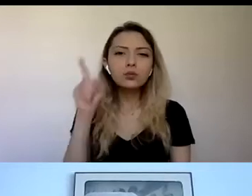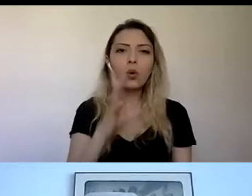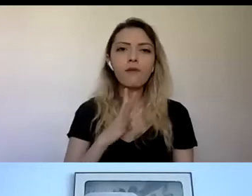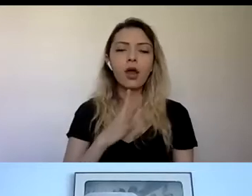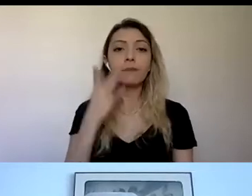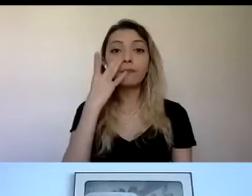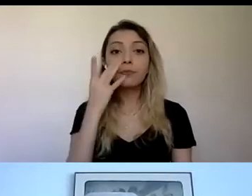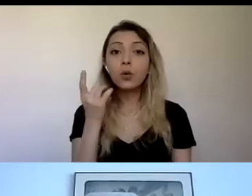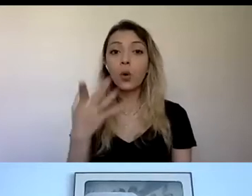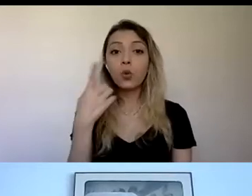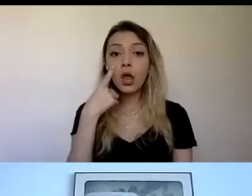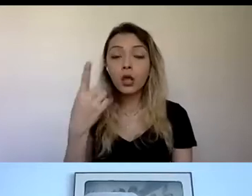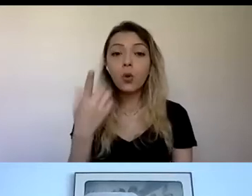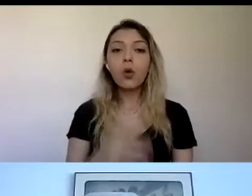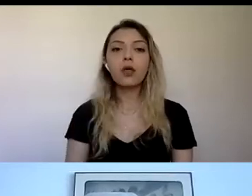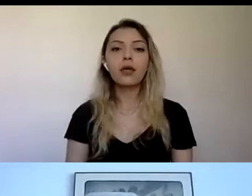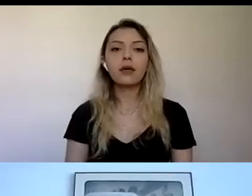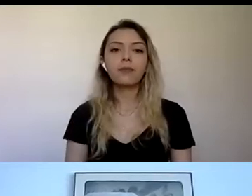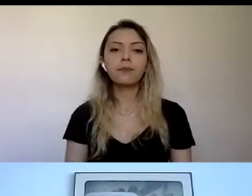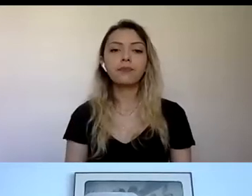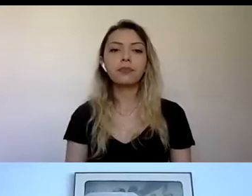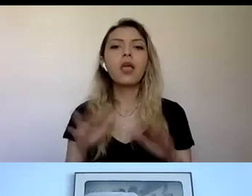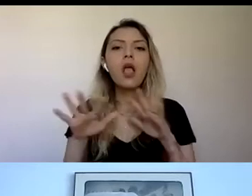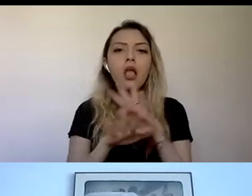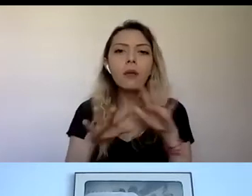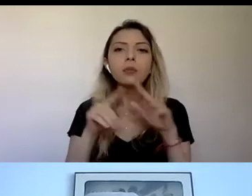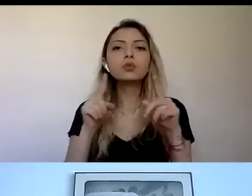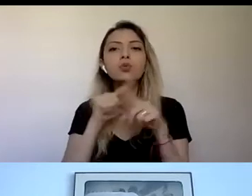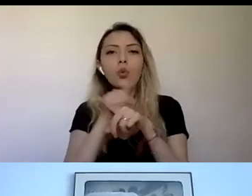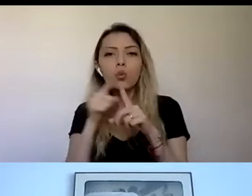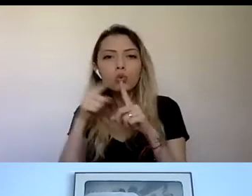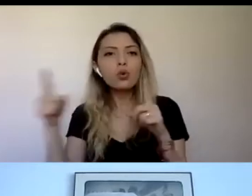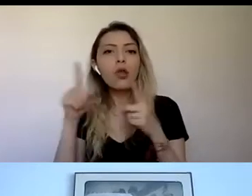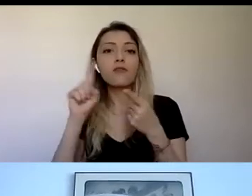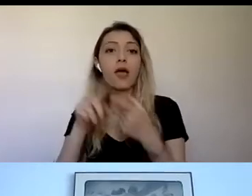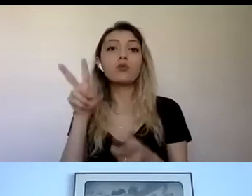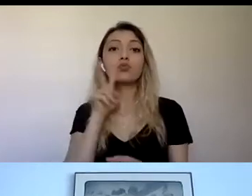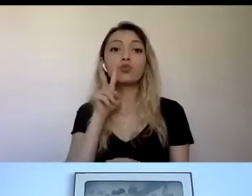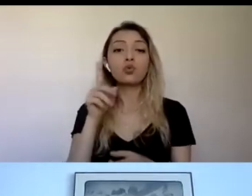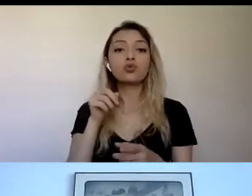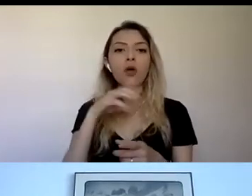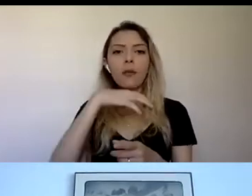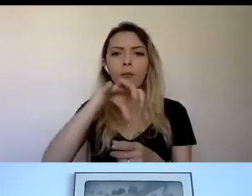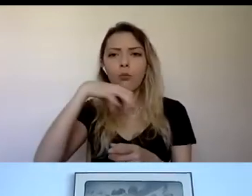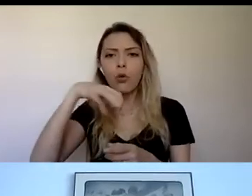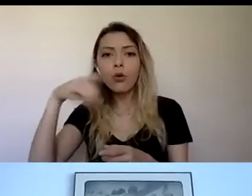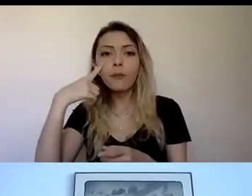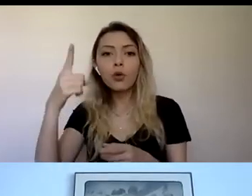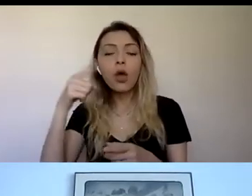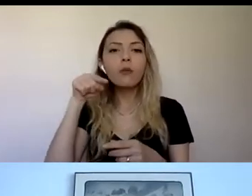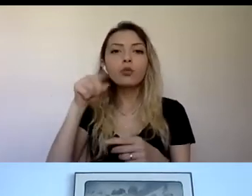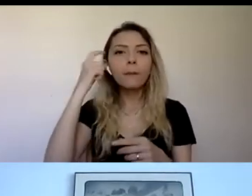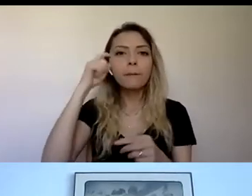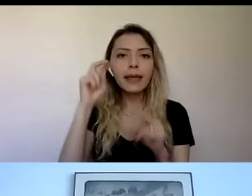Göstergeler arasında yapı, süreç ve sonuç sınıflandırmasının izleme açısından neden önemli olduğunu ve